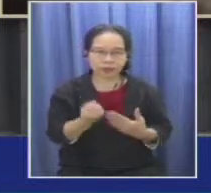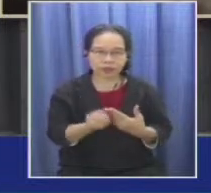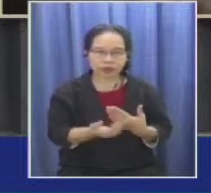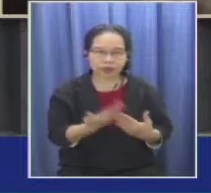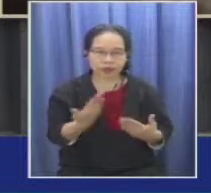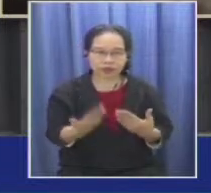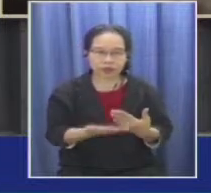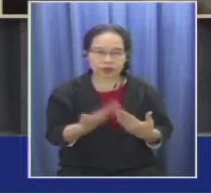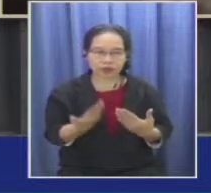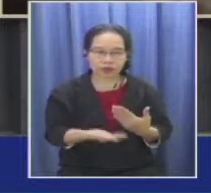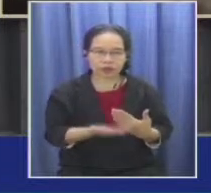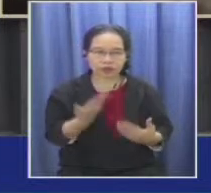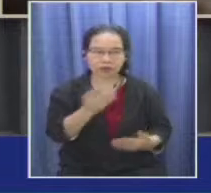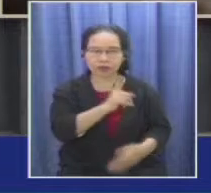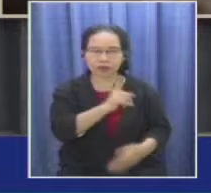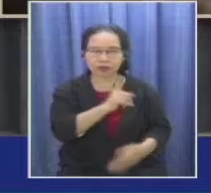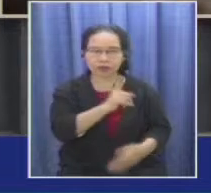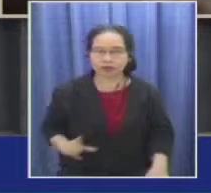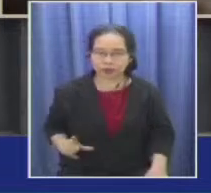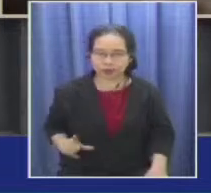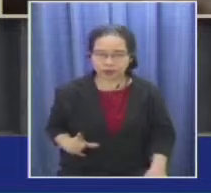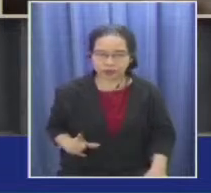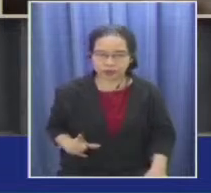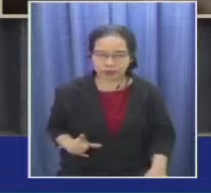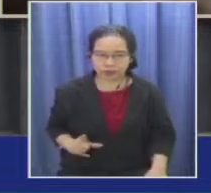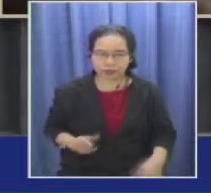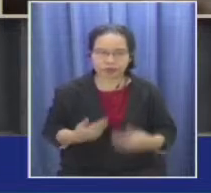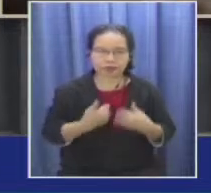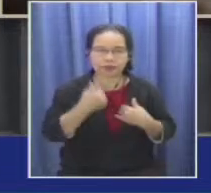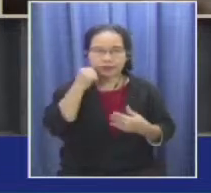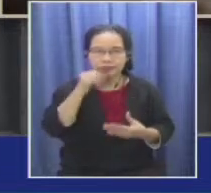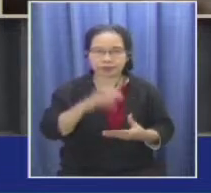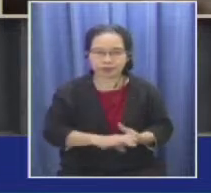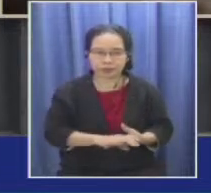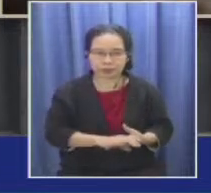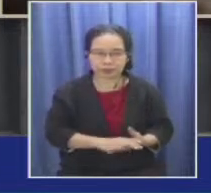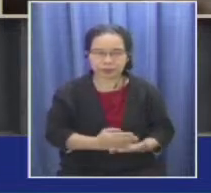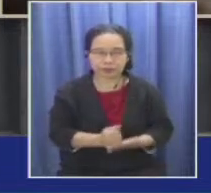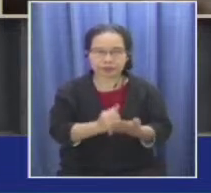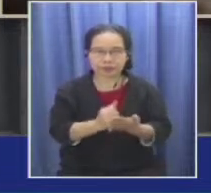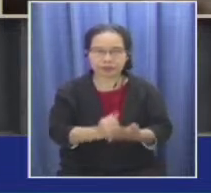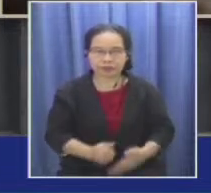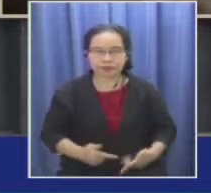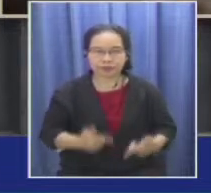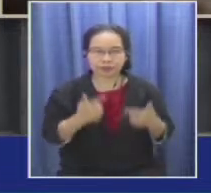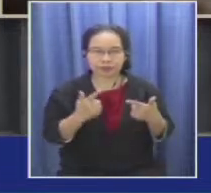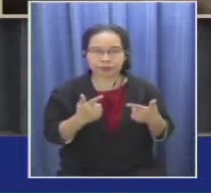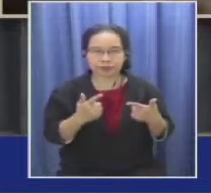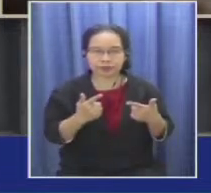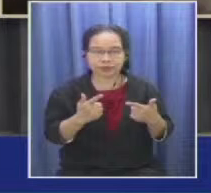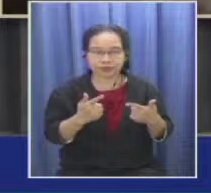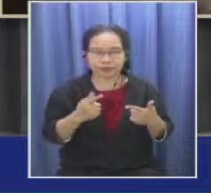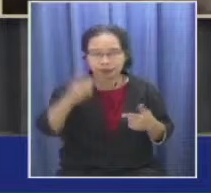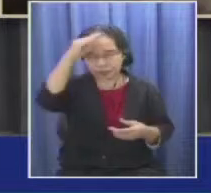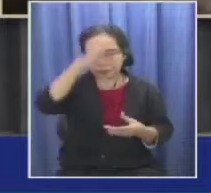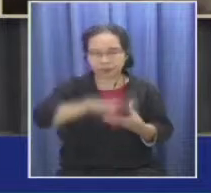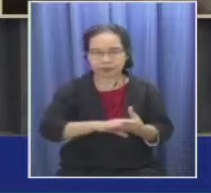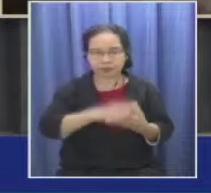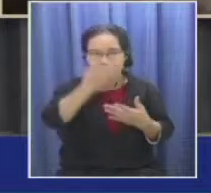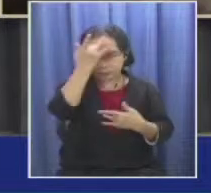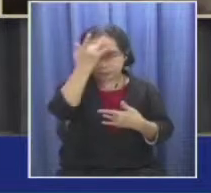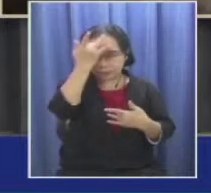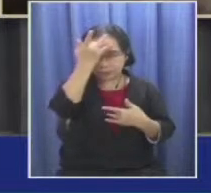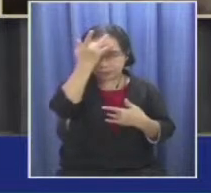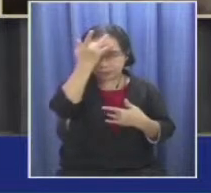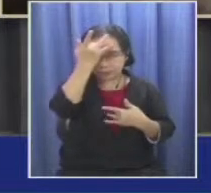ɛyɛ bisade a wo srɛ firi Nyankopɔn nkyɛn yɛn ne mpaebɔ asekyerɛ ɛmfato